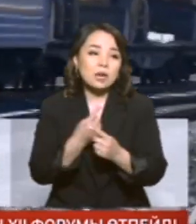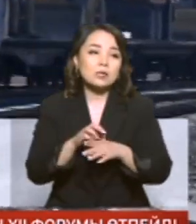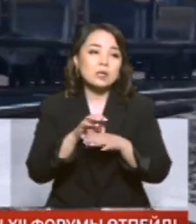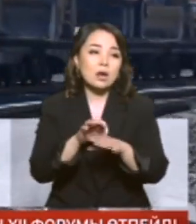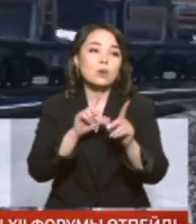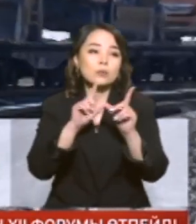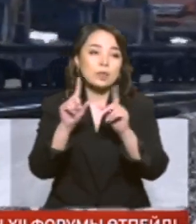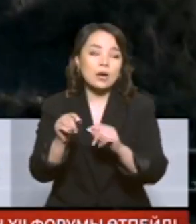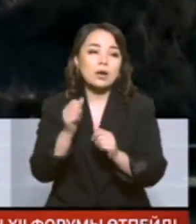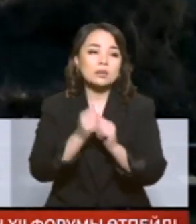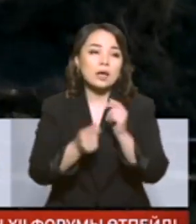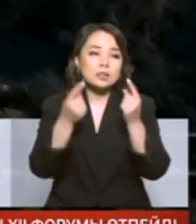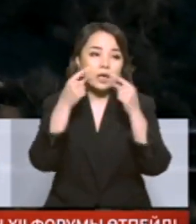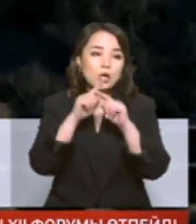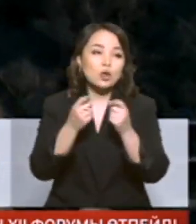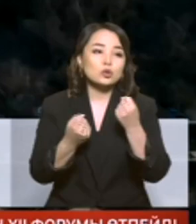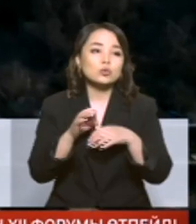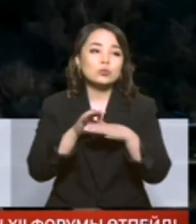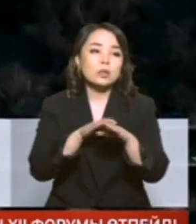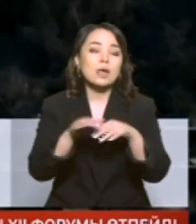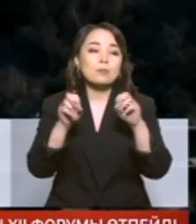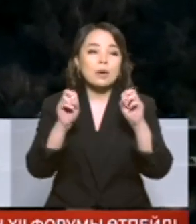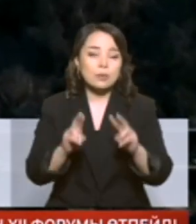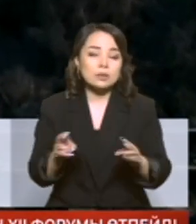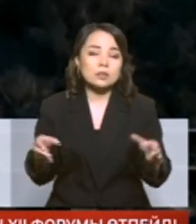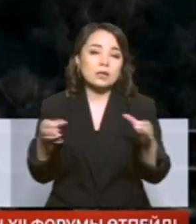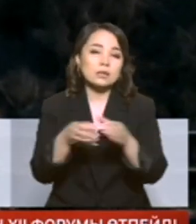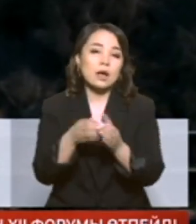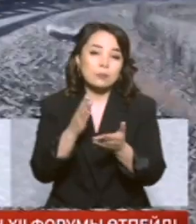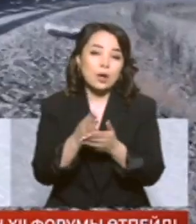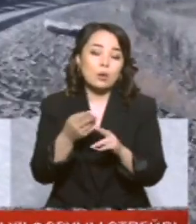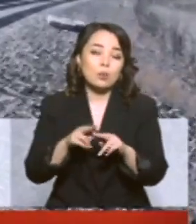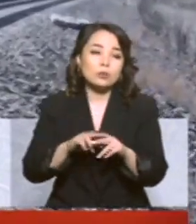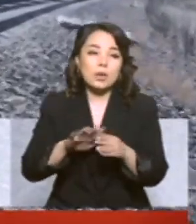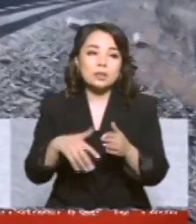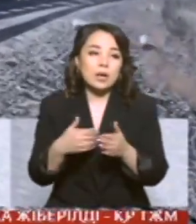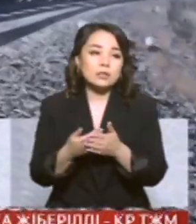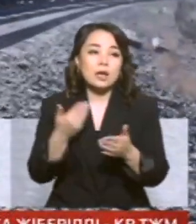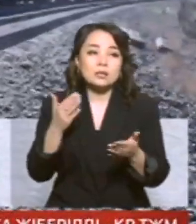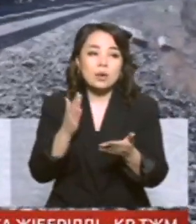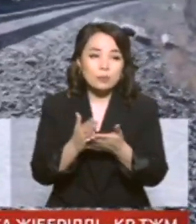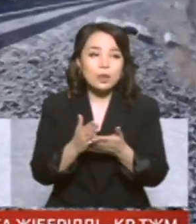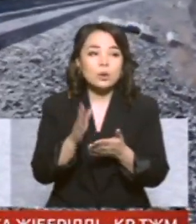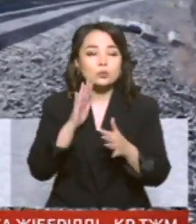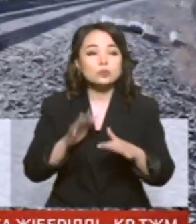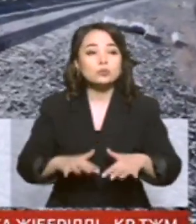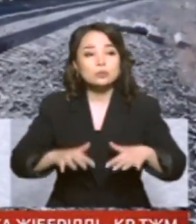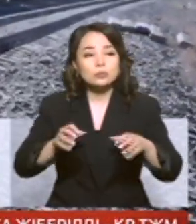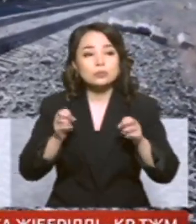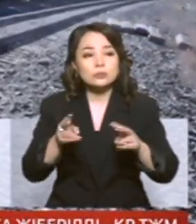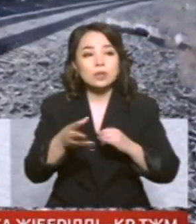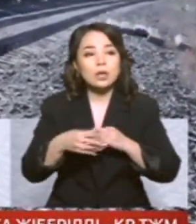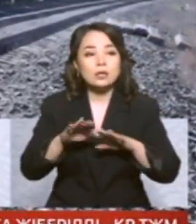әр техниканың жүргізушілері мен мамандары қосаттанды. Жалпы бұған дейін су тасқыны болған аймақтарға